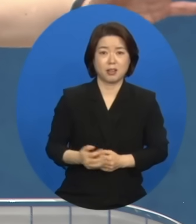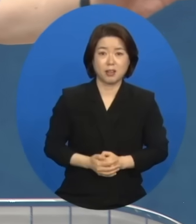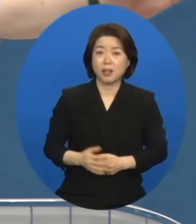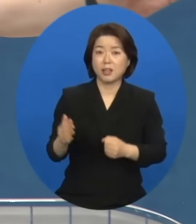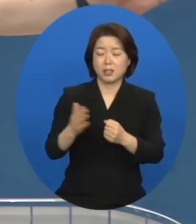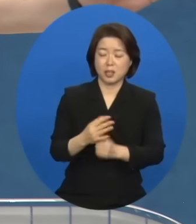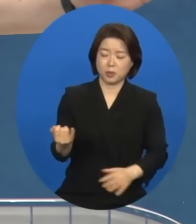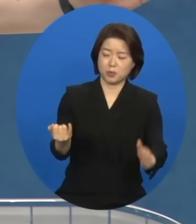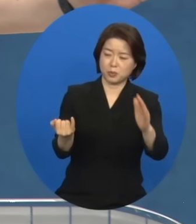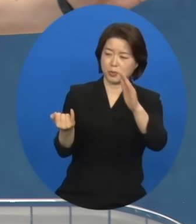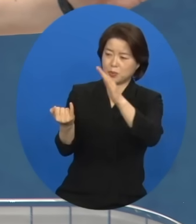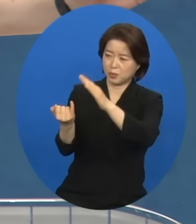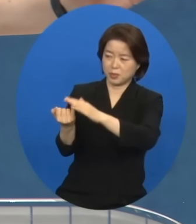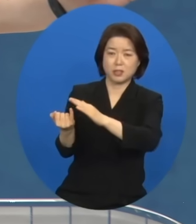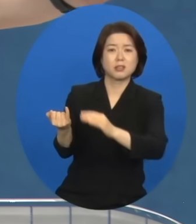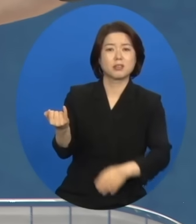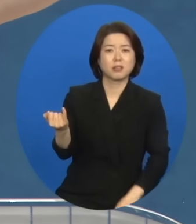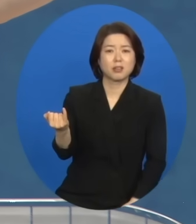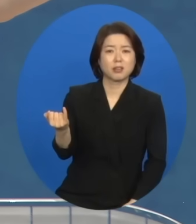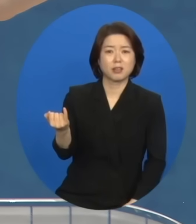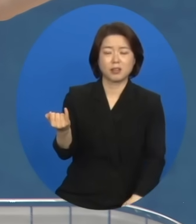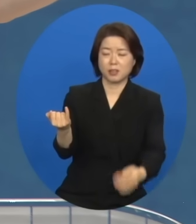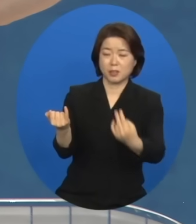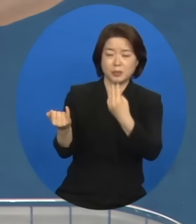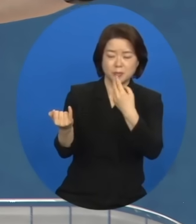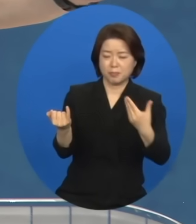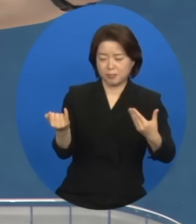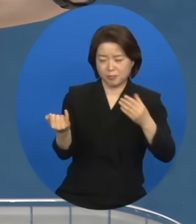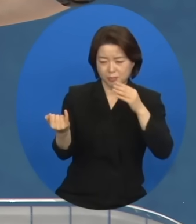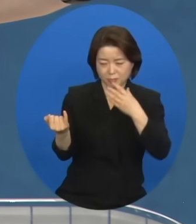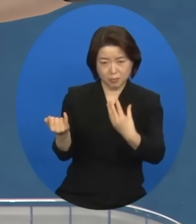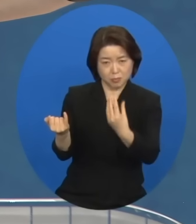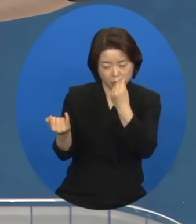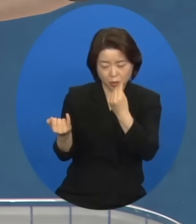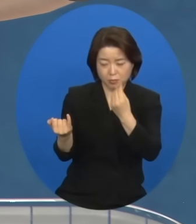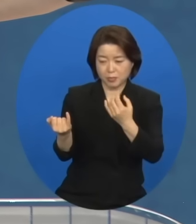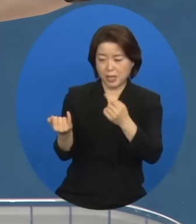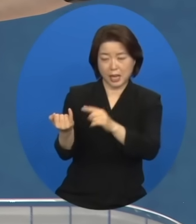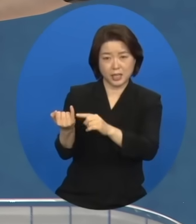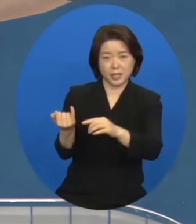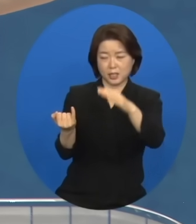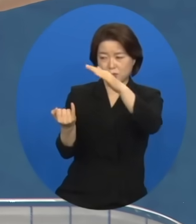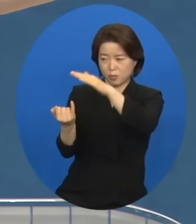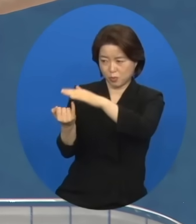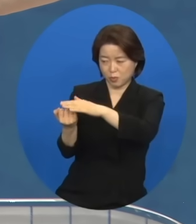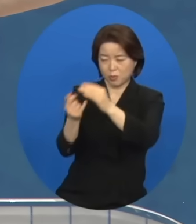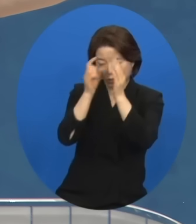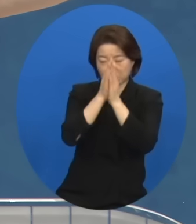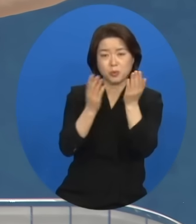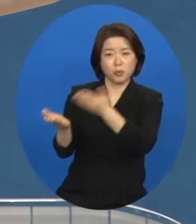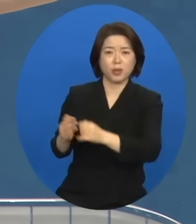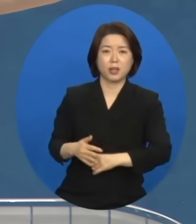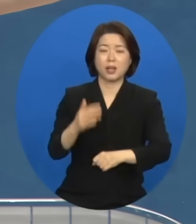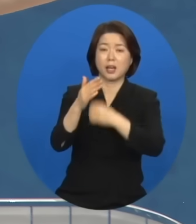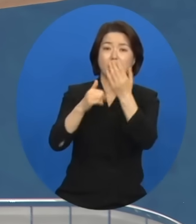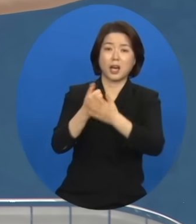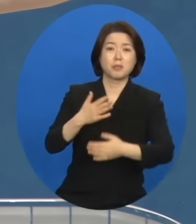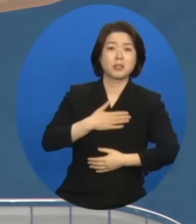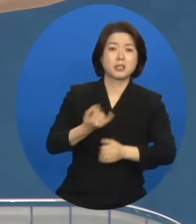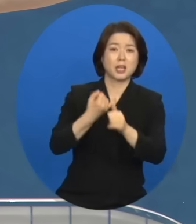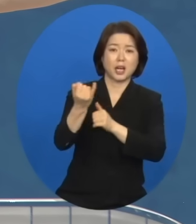그래서 손을 펼쳐서 숨이 끊어진 아내에게 손을 얹고 기도합니다. 하나님, 제